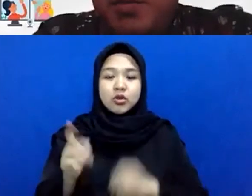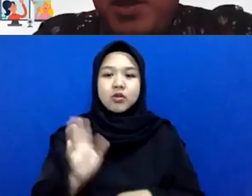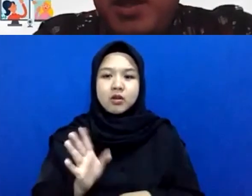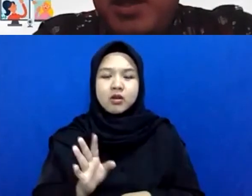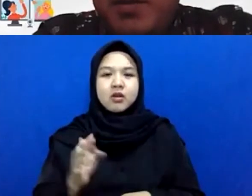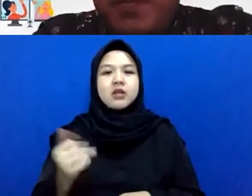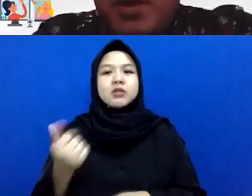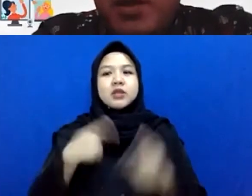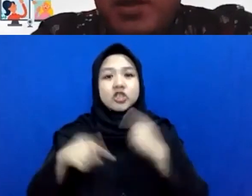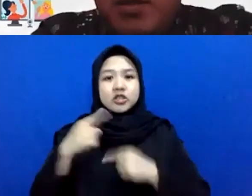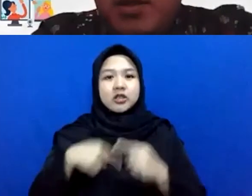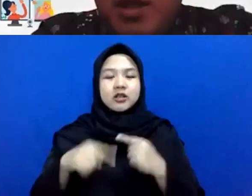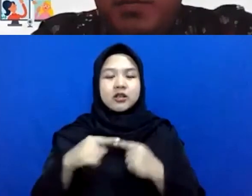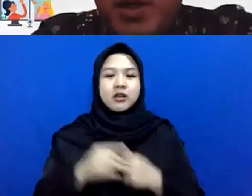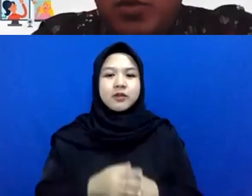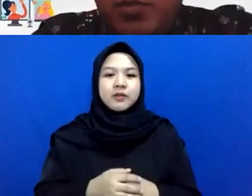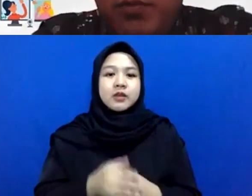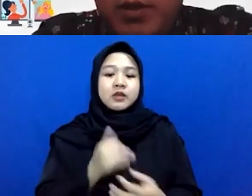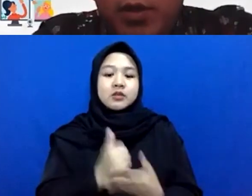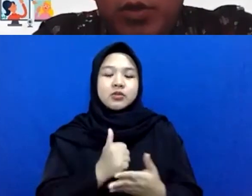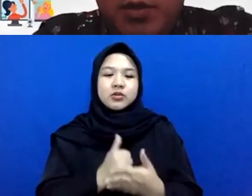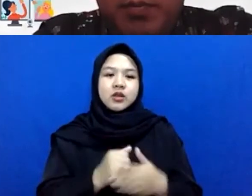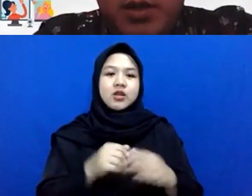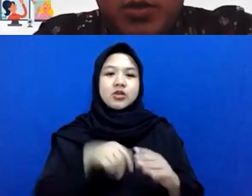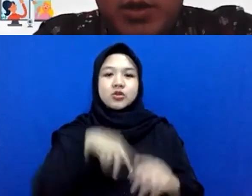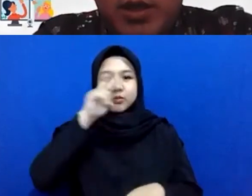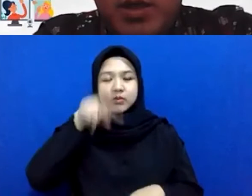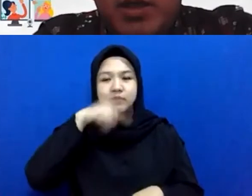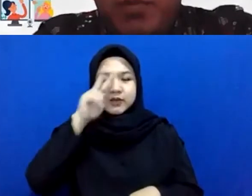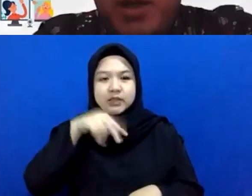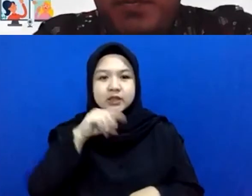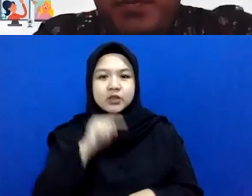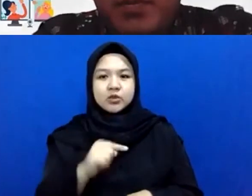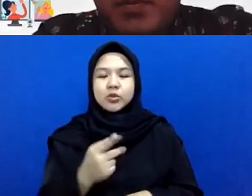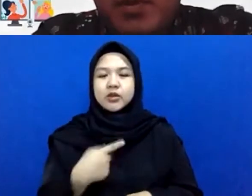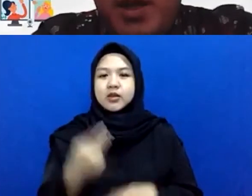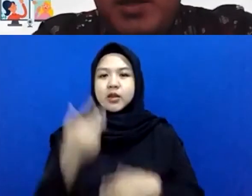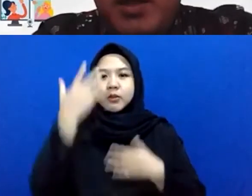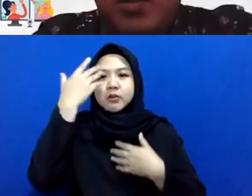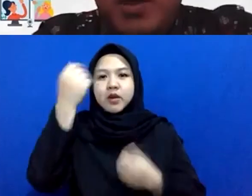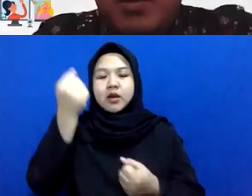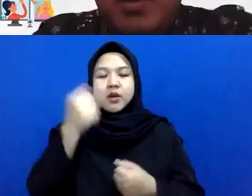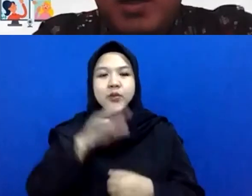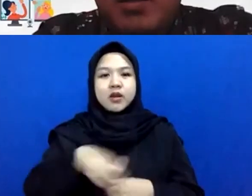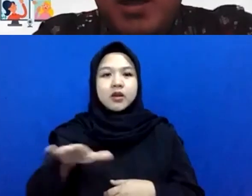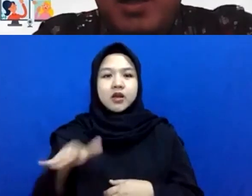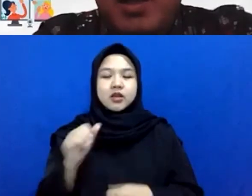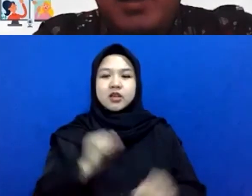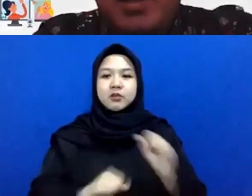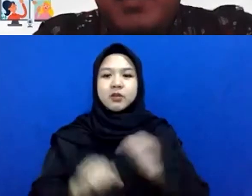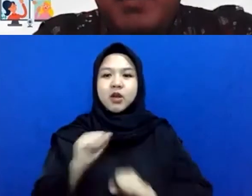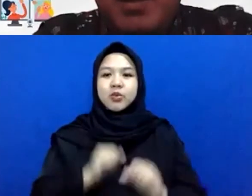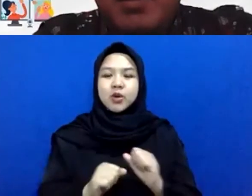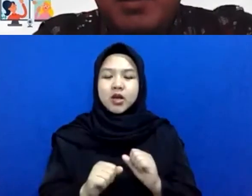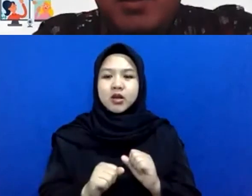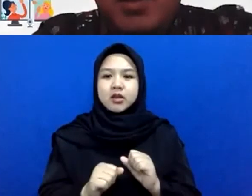cerita. Sebenarnya yang di dalam praktek supervisi khususnya di pekerjaan sosial itu kan kita berharap adik-adik itu melakukan hal-hal